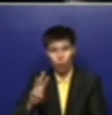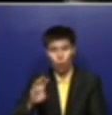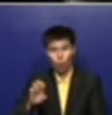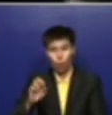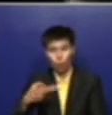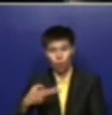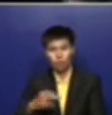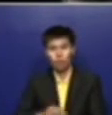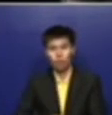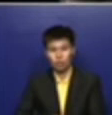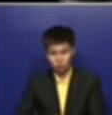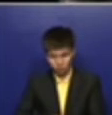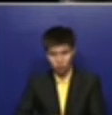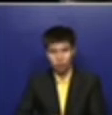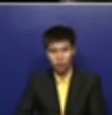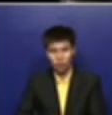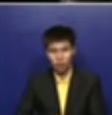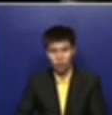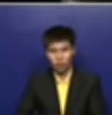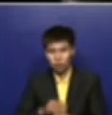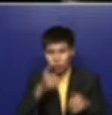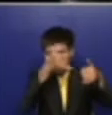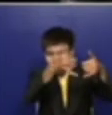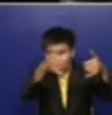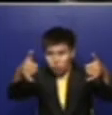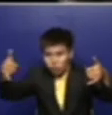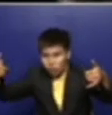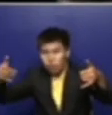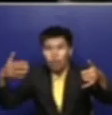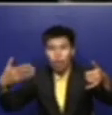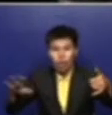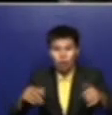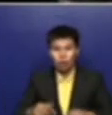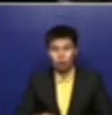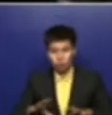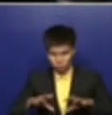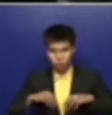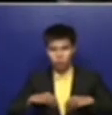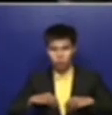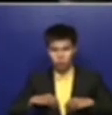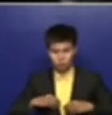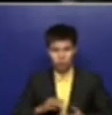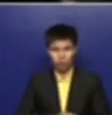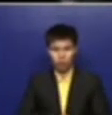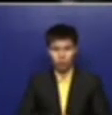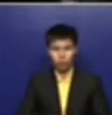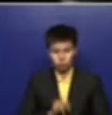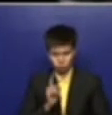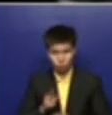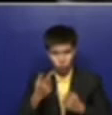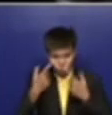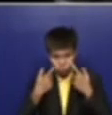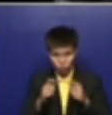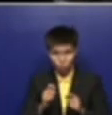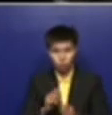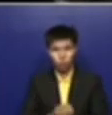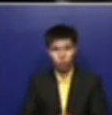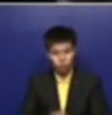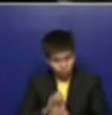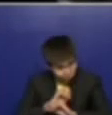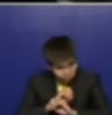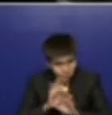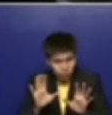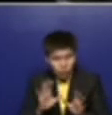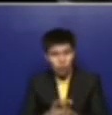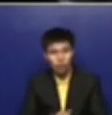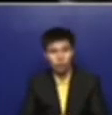วเพื่อปกป้องคนที่ชุมนุมเขารับได้ท่านประธานครับต้องตอบเรื่องนี้ให้ชัดๆครับ